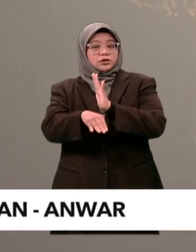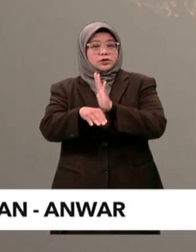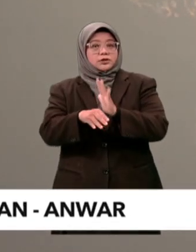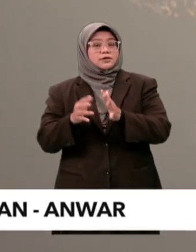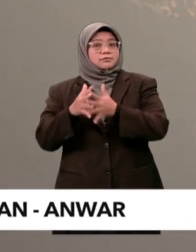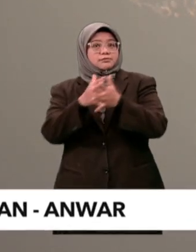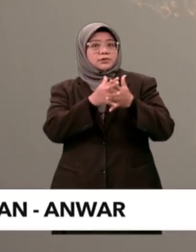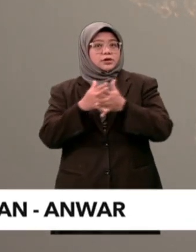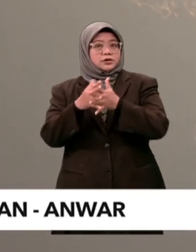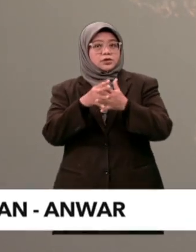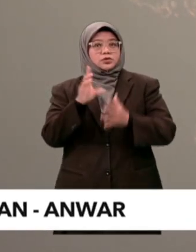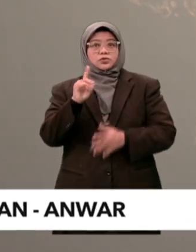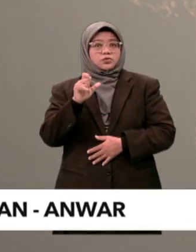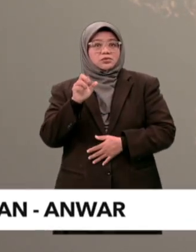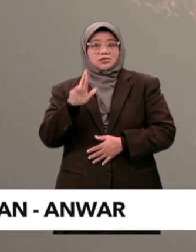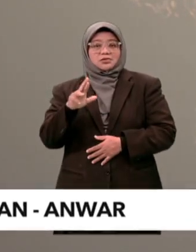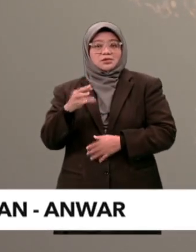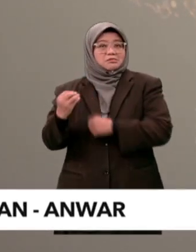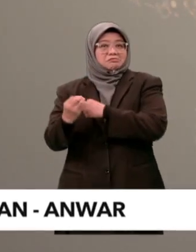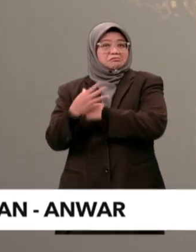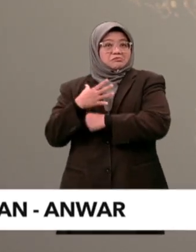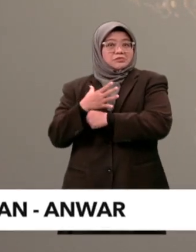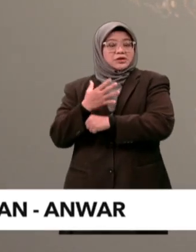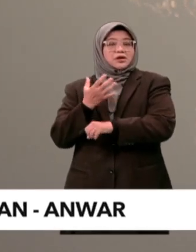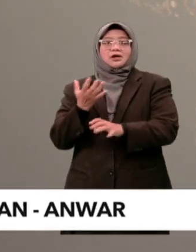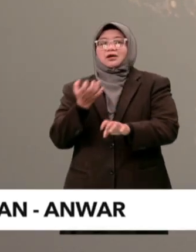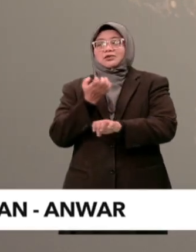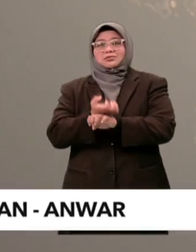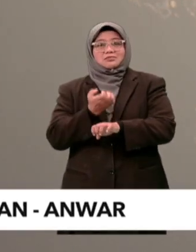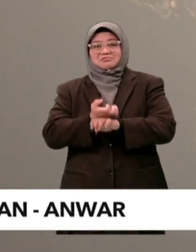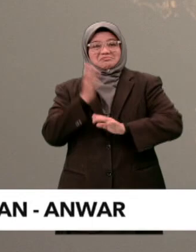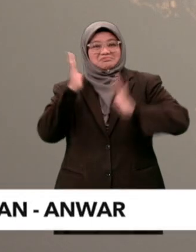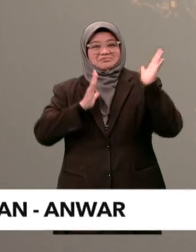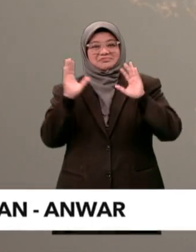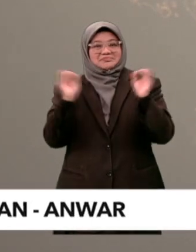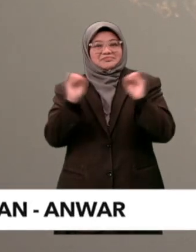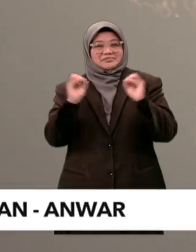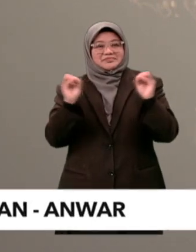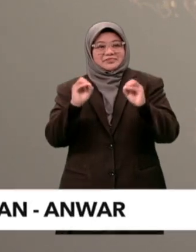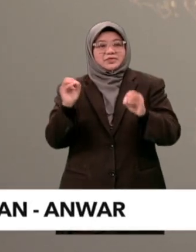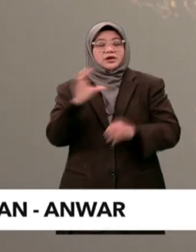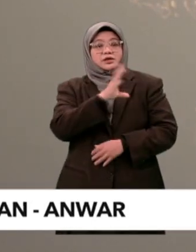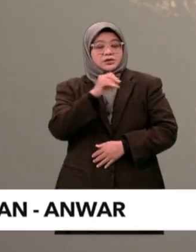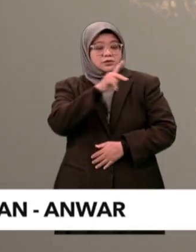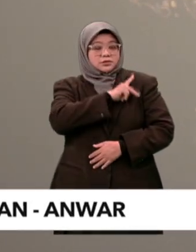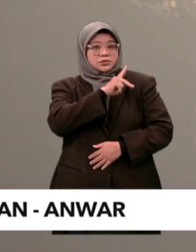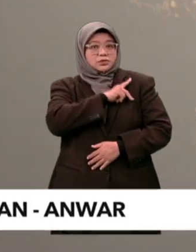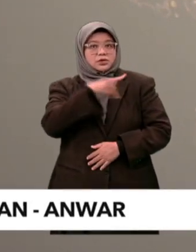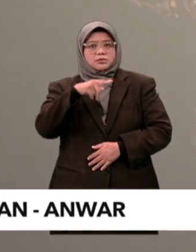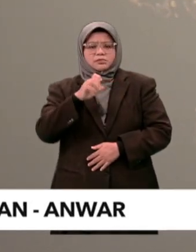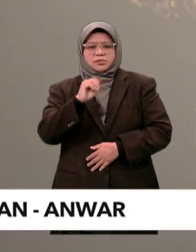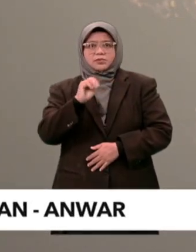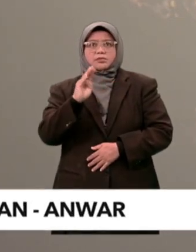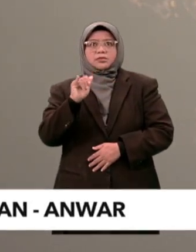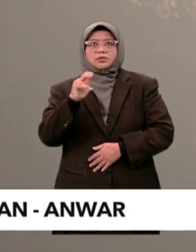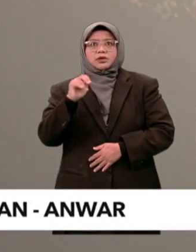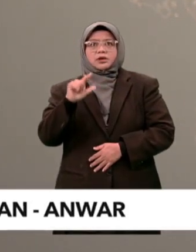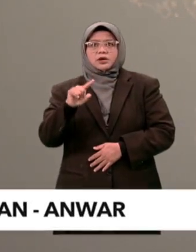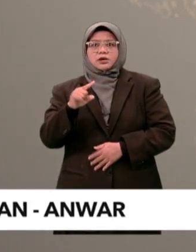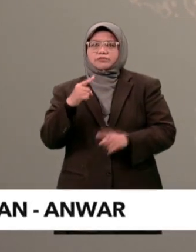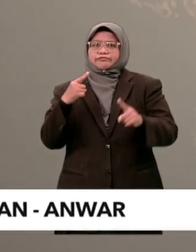Amerika Serikat tidak akan memberikan kesan kepada ekonomi negara di sifatkan ketua pembangkang sebagai mengelirukan